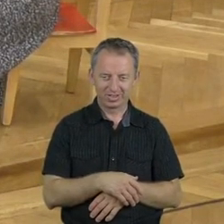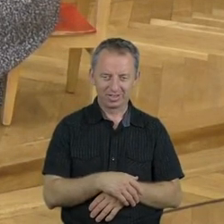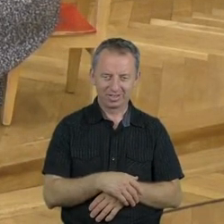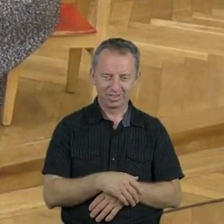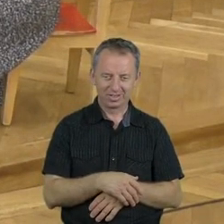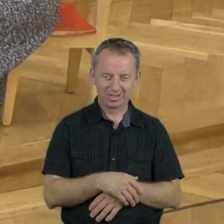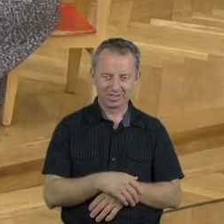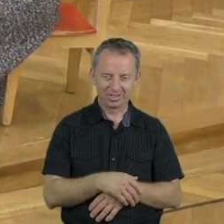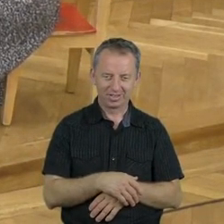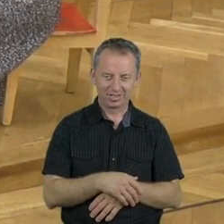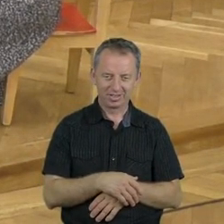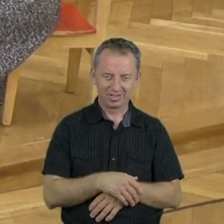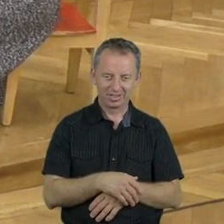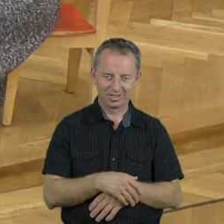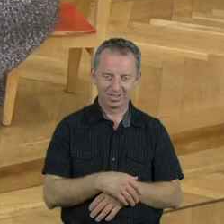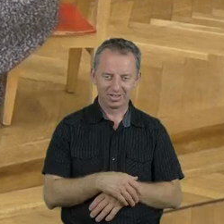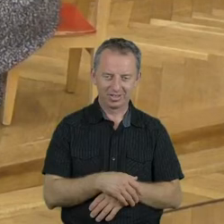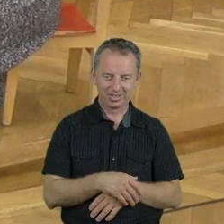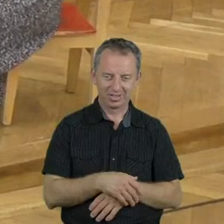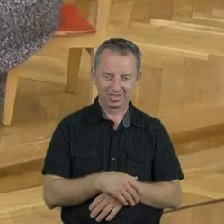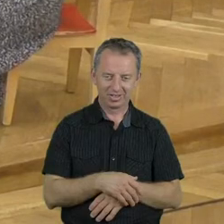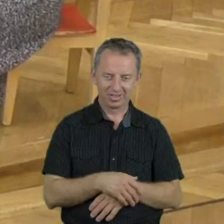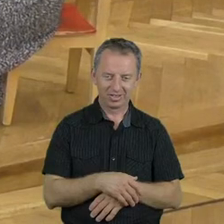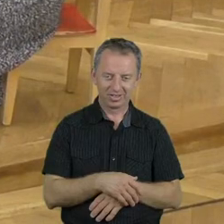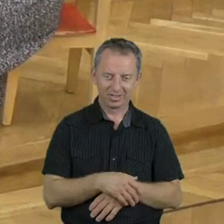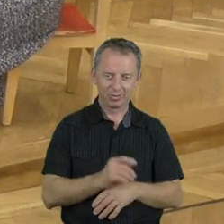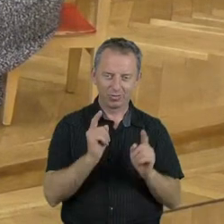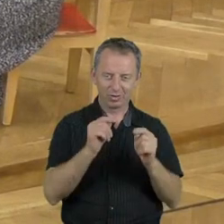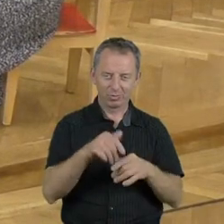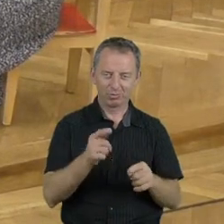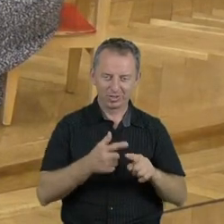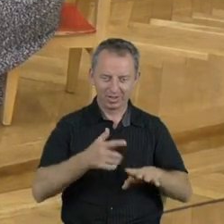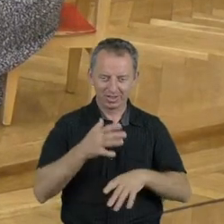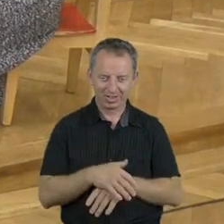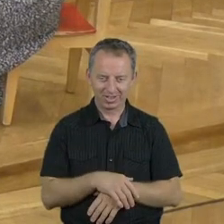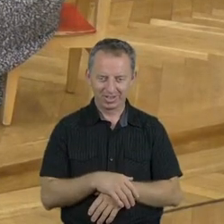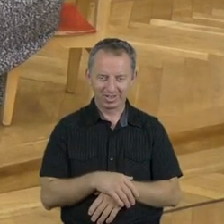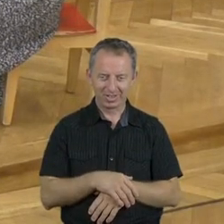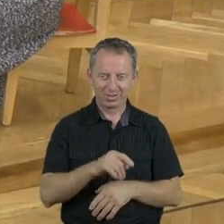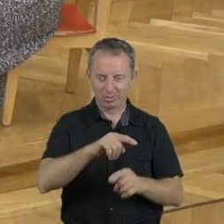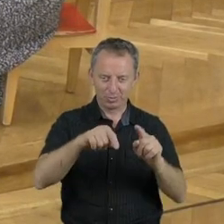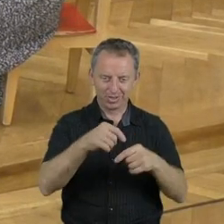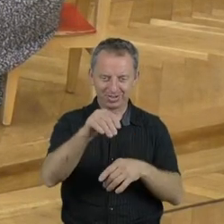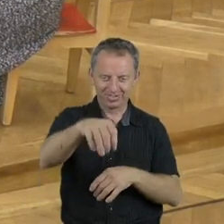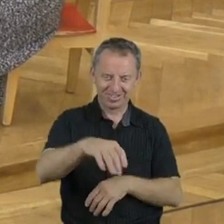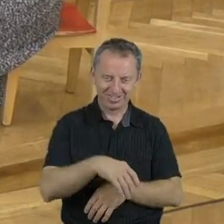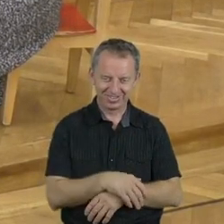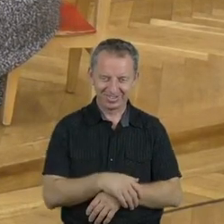tutaj wrzucamy. Uwaga, mogą być ostre, więc wrzucamy do pudełka.